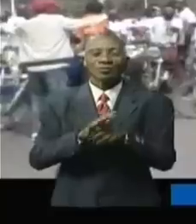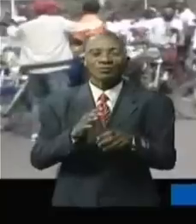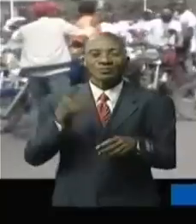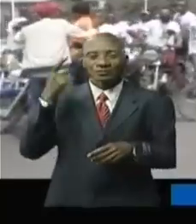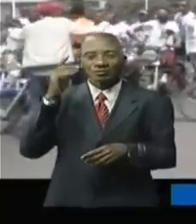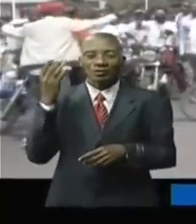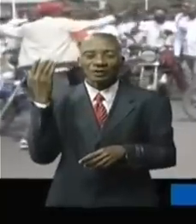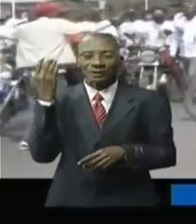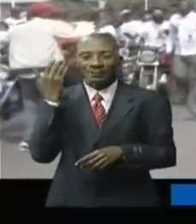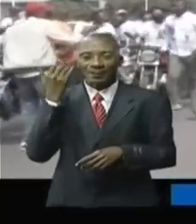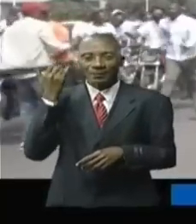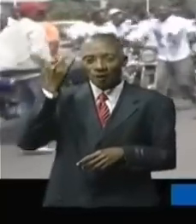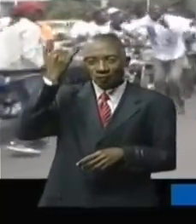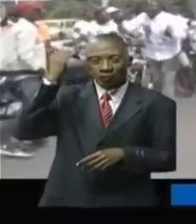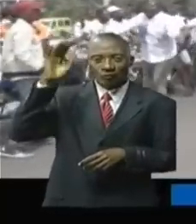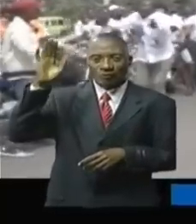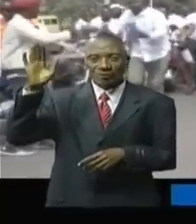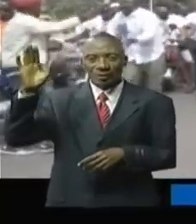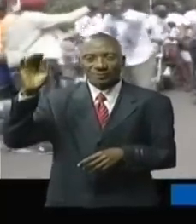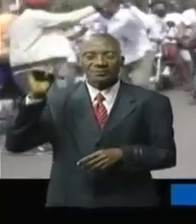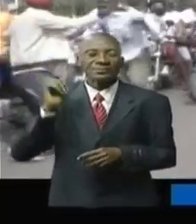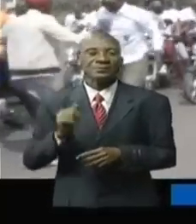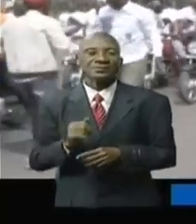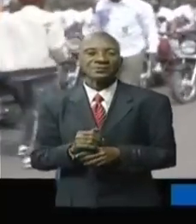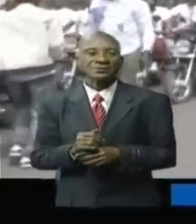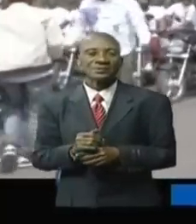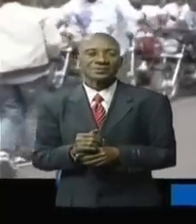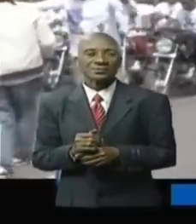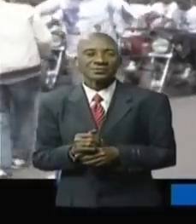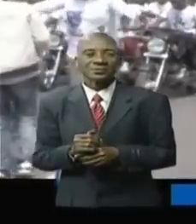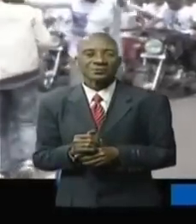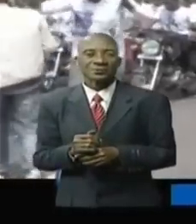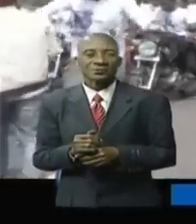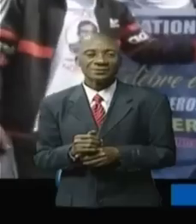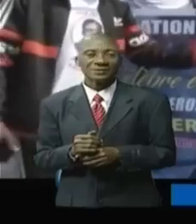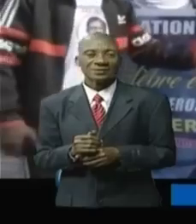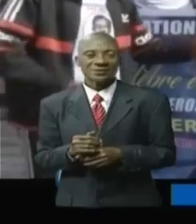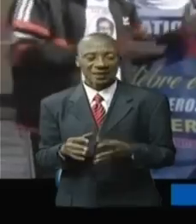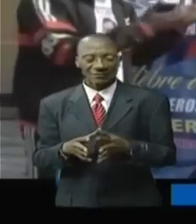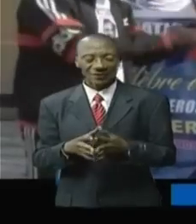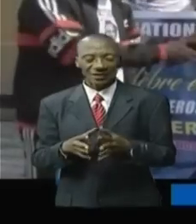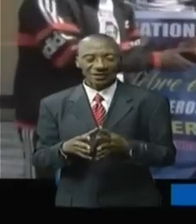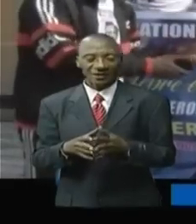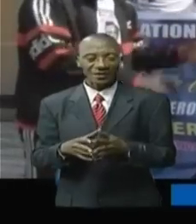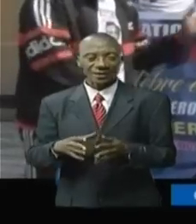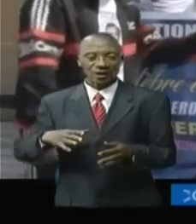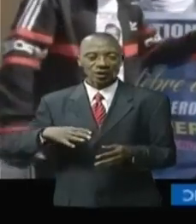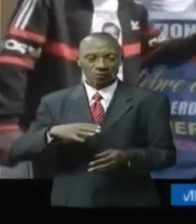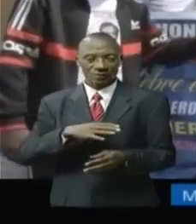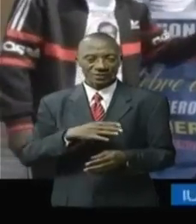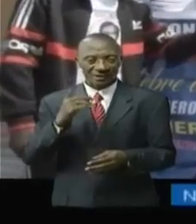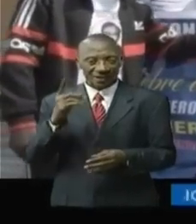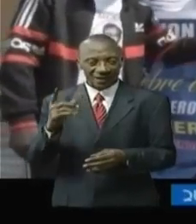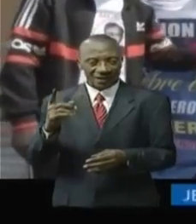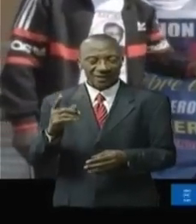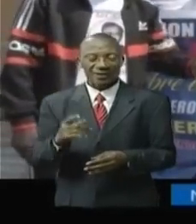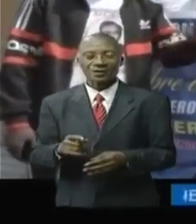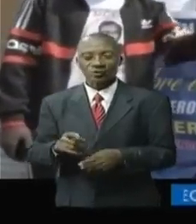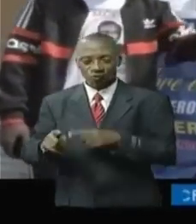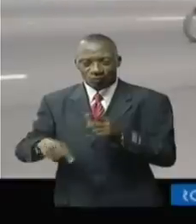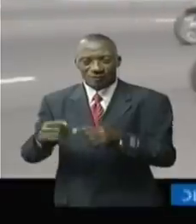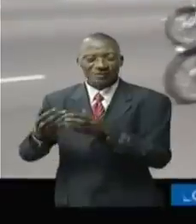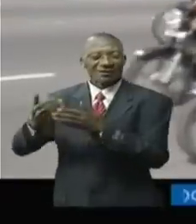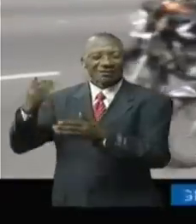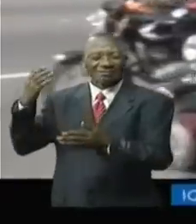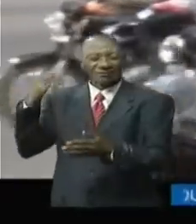sa dépouille mortelle par les autorités belges au gouvernement congolais. Un geste salué par les Ankoutchou